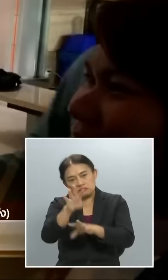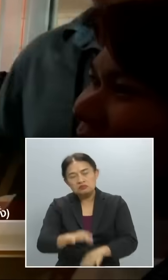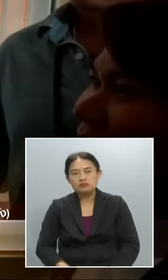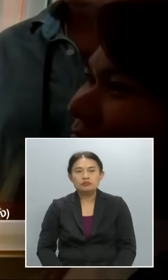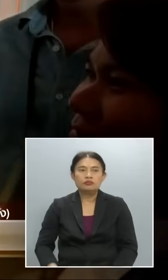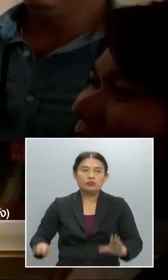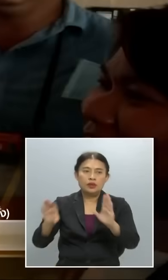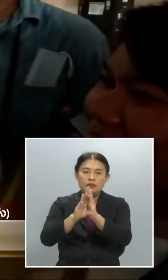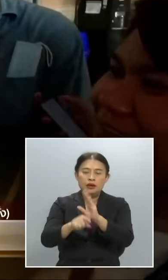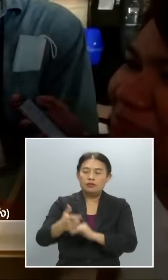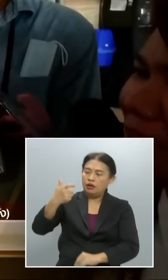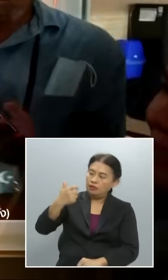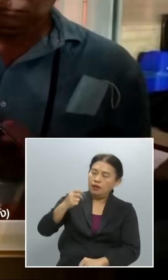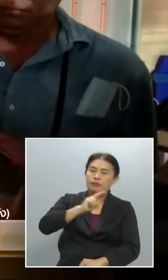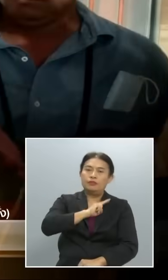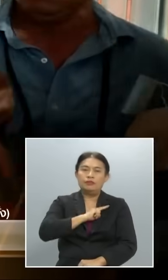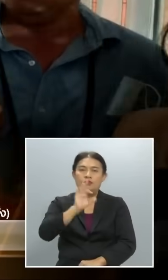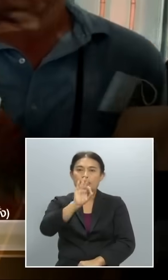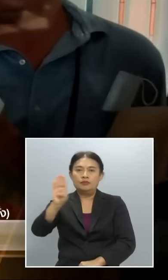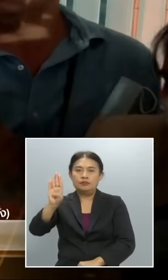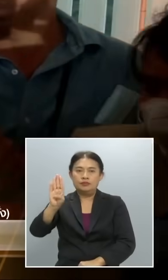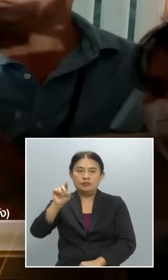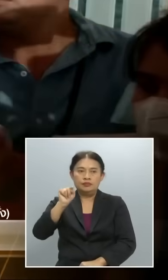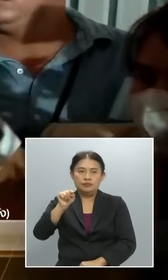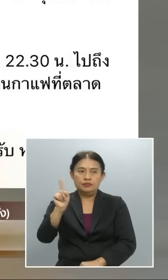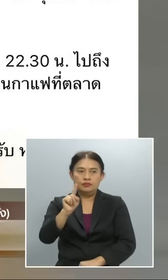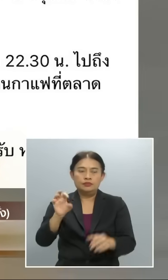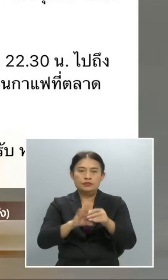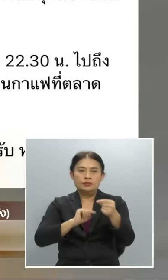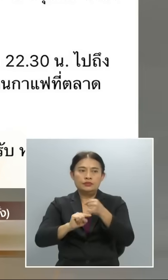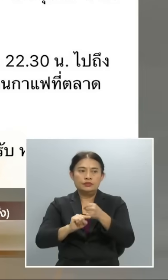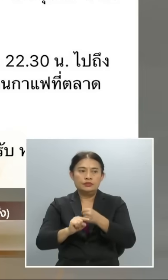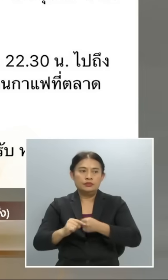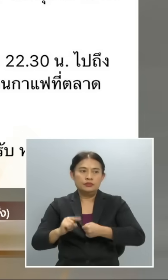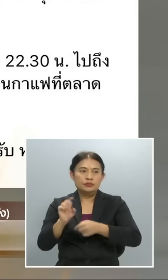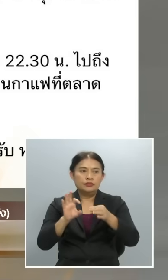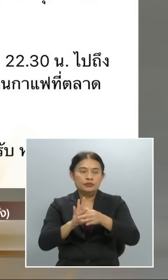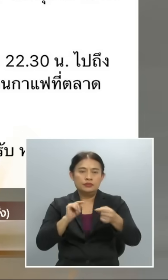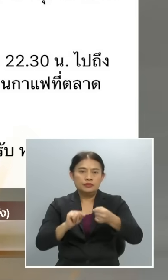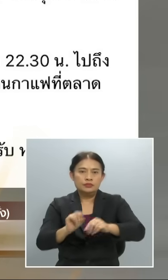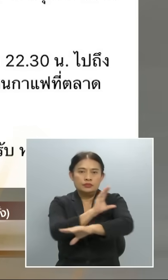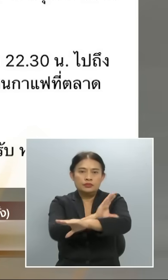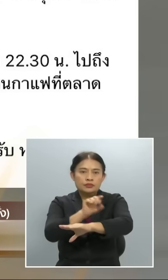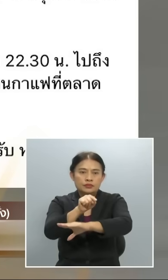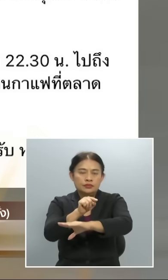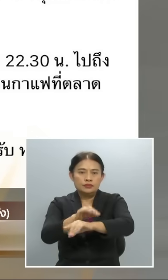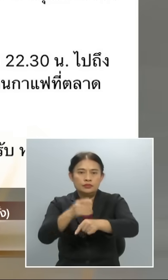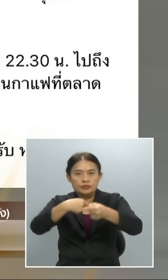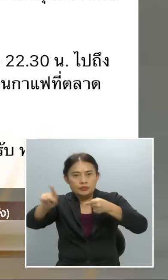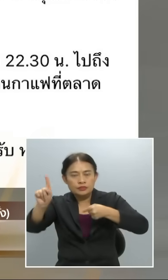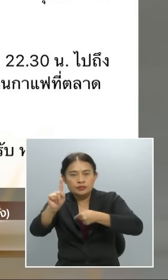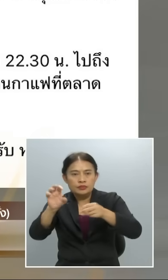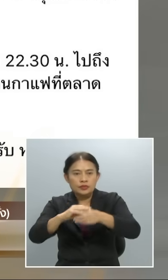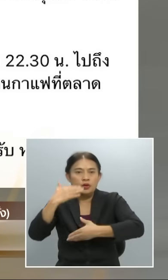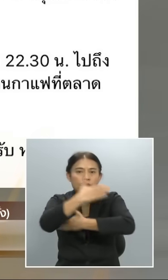เซลฟี่ตัวเองลง Facebookค่ะขณะเตรียมขึ้นรถไฟรอบดึกจากสถานีกลางกรุงเทพอภิวัฒน์กลับไปยังจังหวัดพิษณุโลก